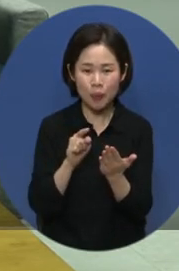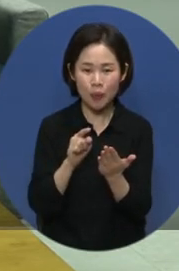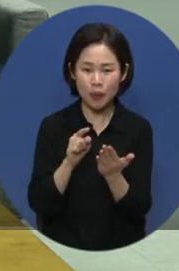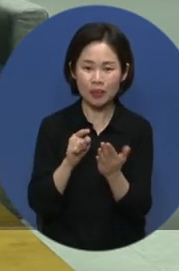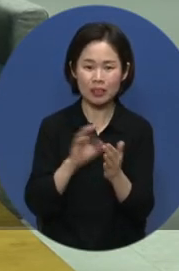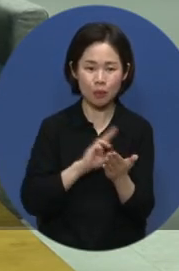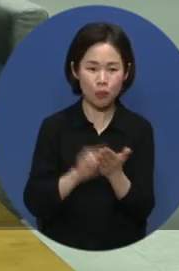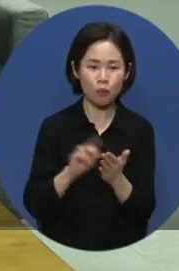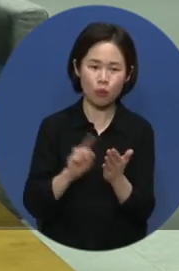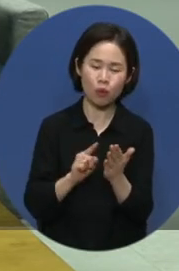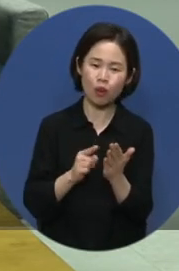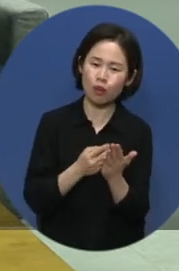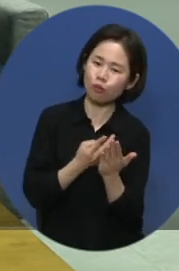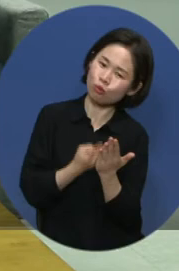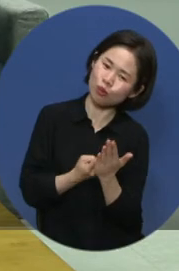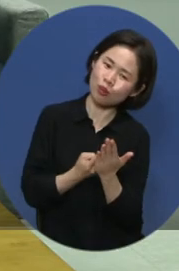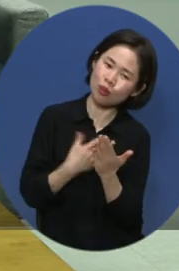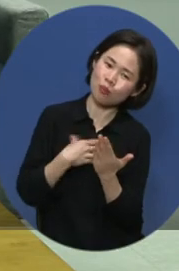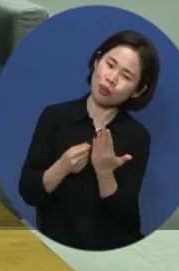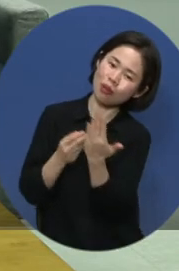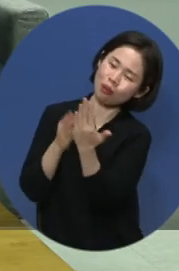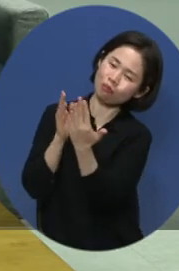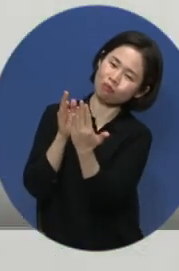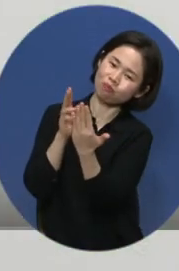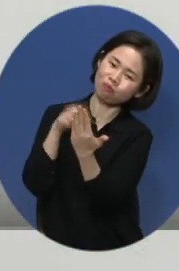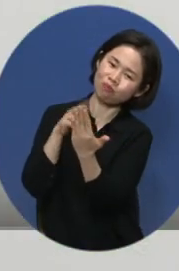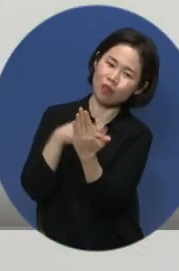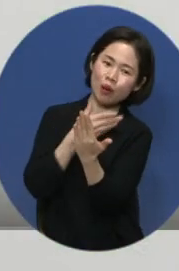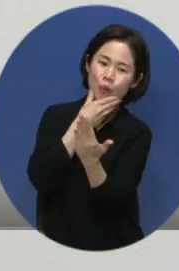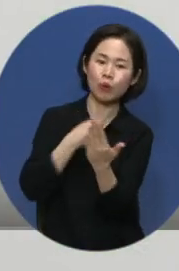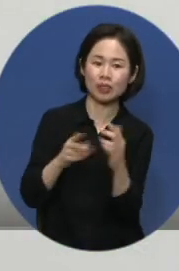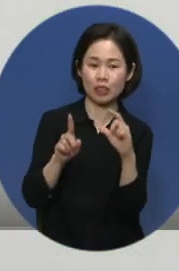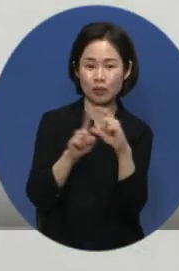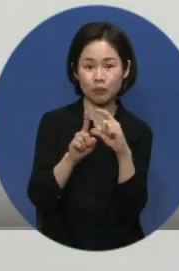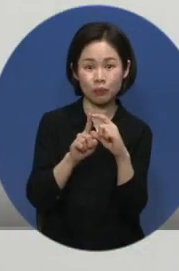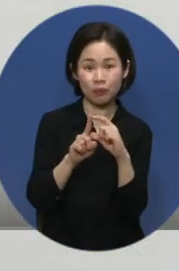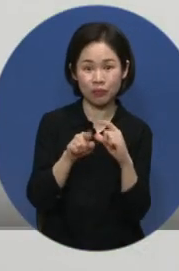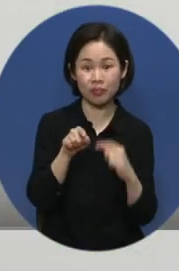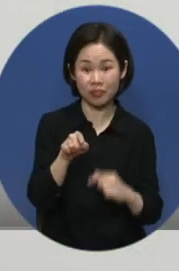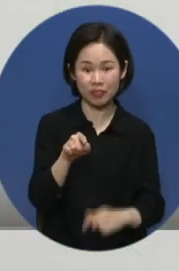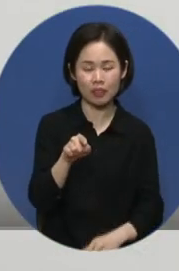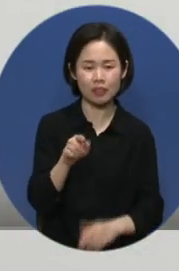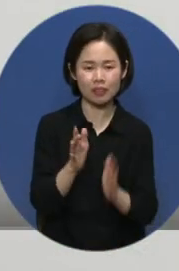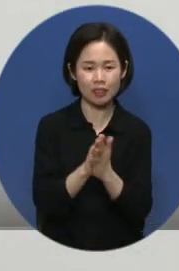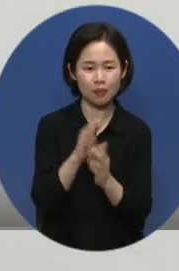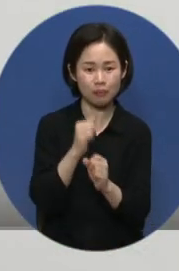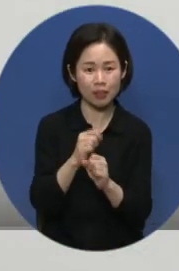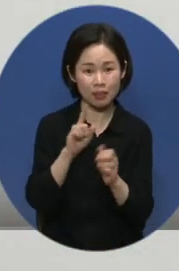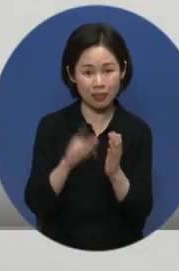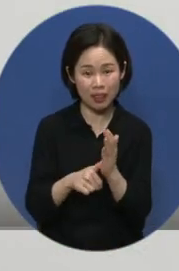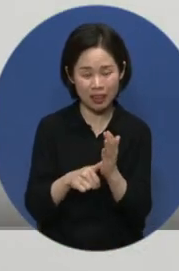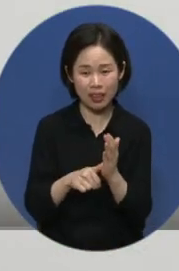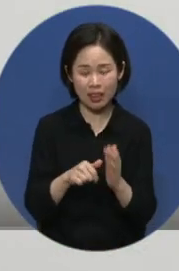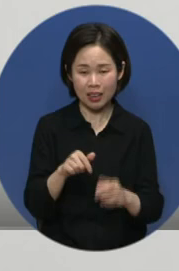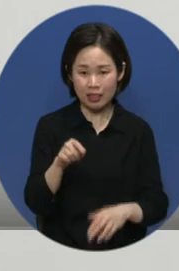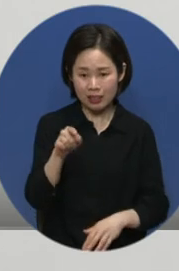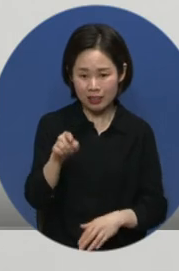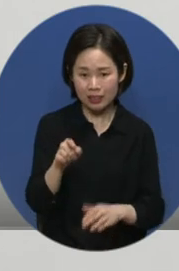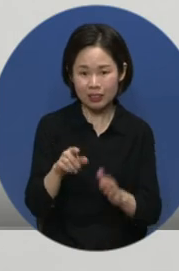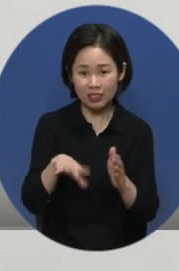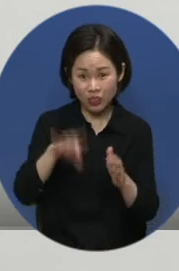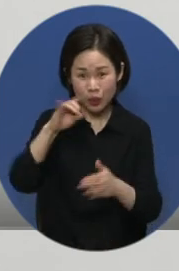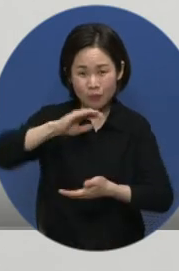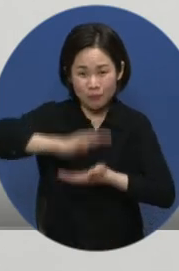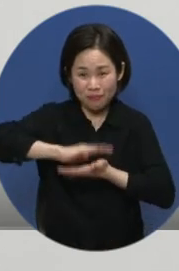누워서 편하게 보는 복지 영어라는 책이 있거든요. 그 책을 만들었을 때, 그 책이 처음 이제